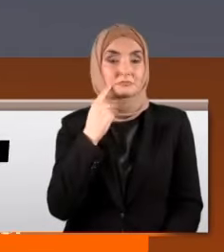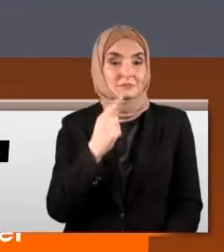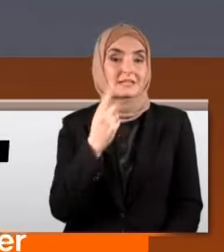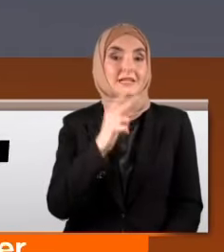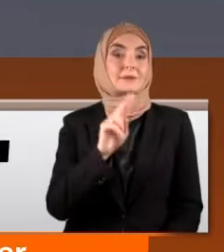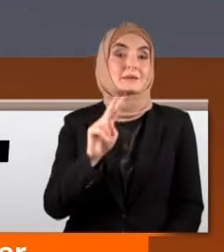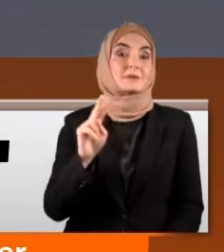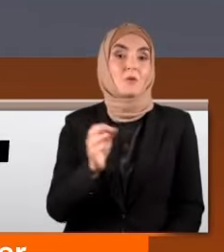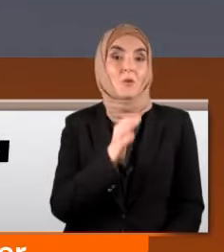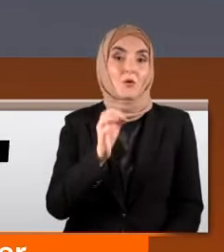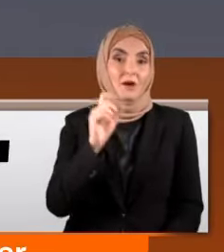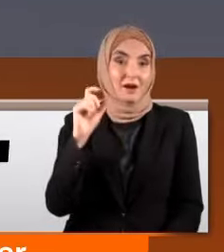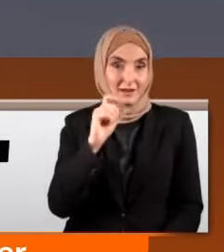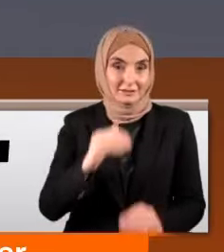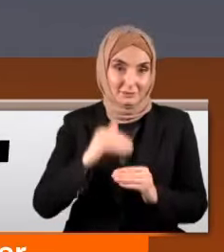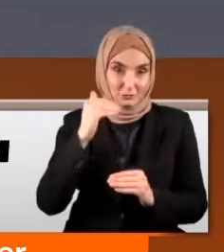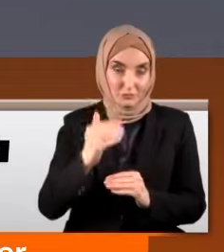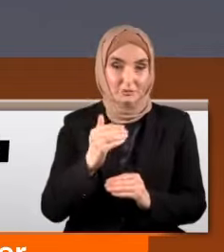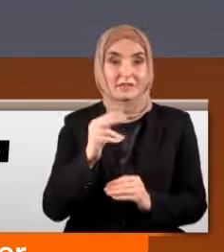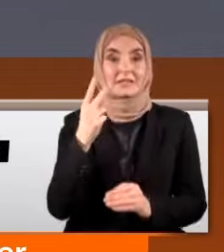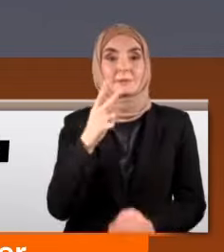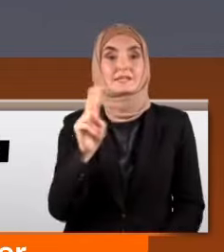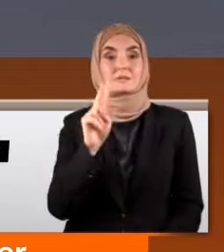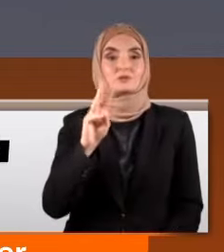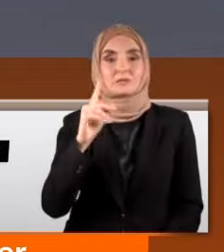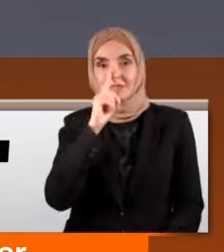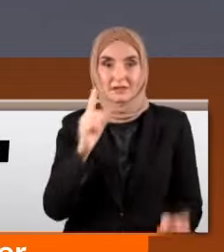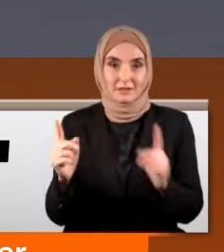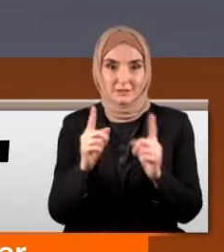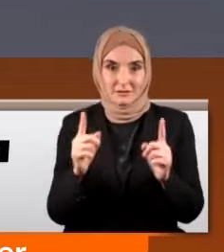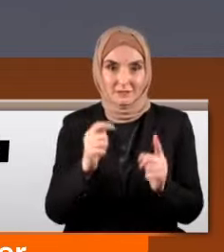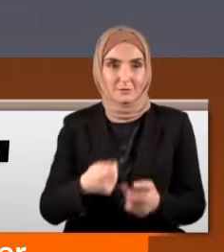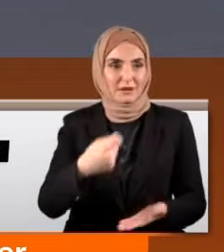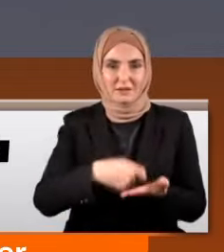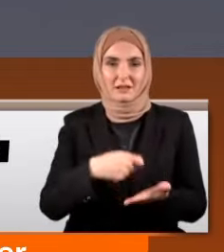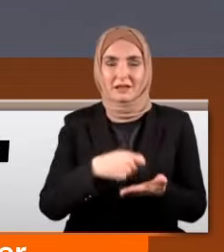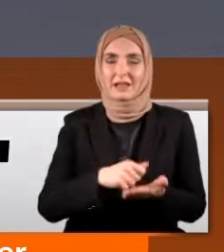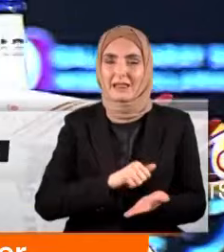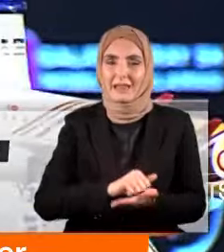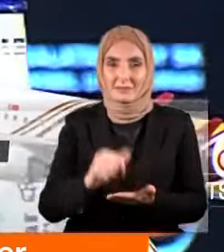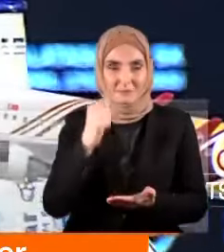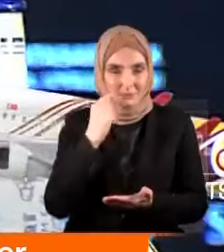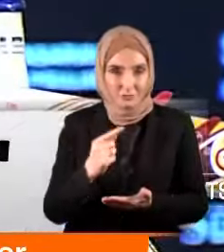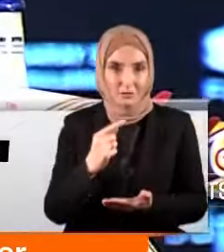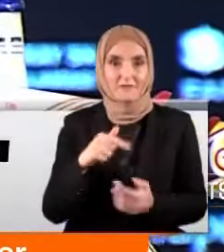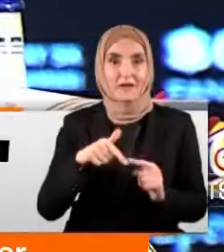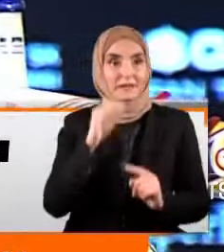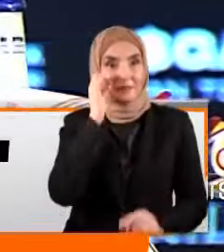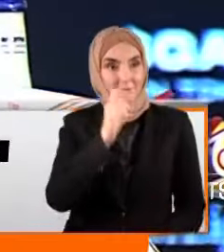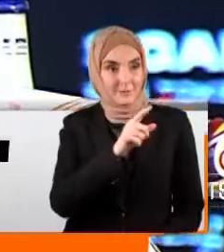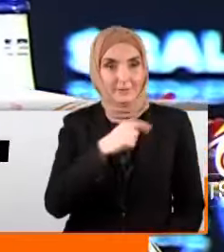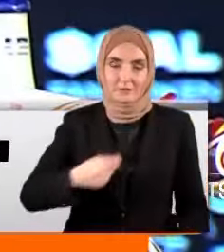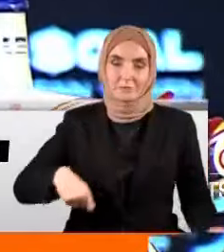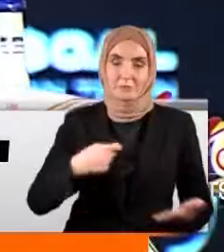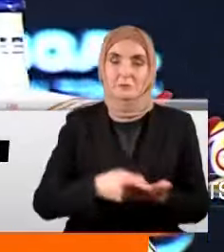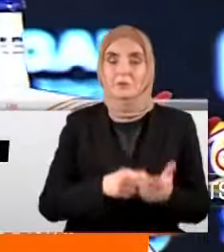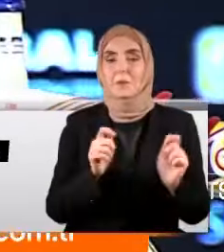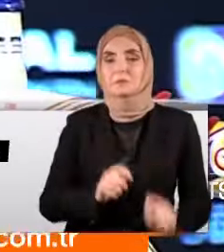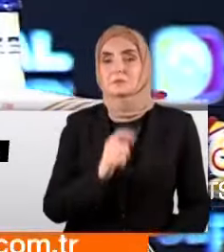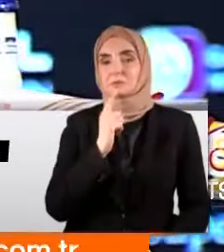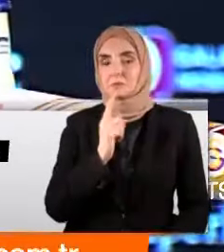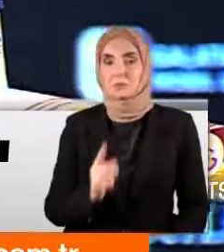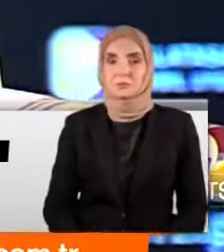Nisan ayına kadar yatırılan tüm tutarları, bu zaman aralığındaki tüm parayı Fatih Terim'e ben verdim. Haberim yok. Haberim olmayan